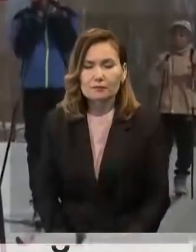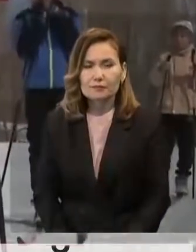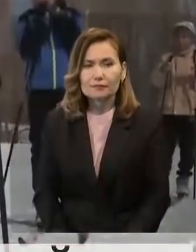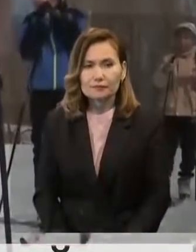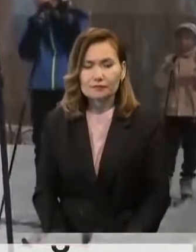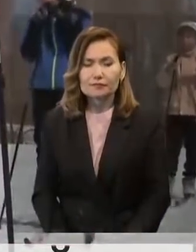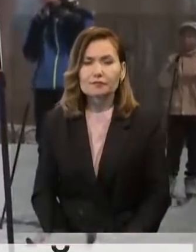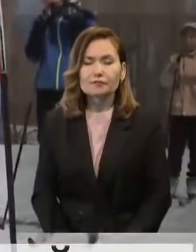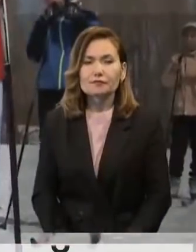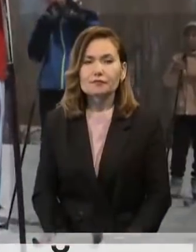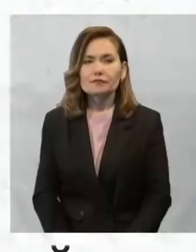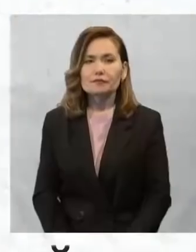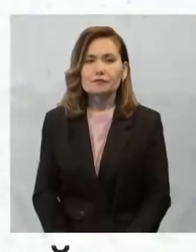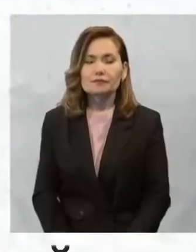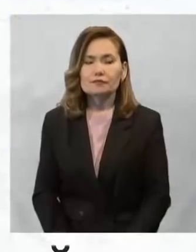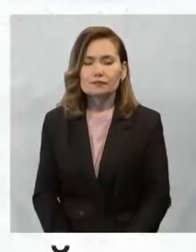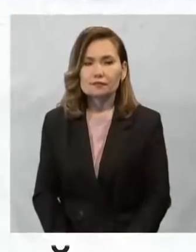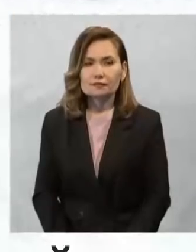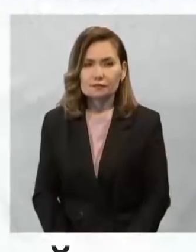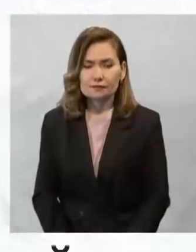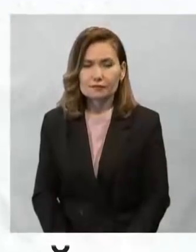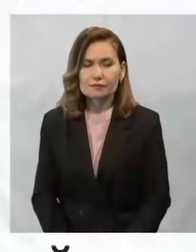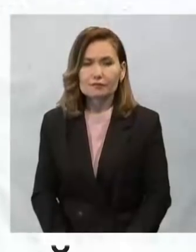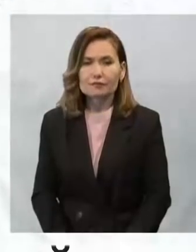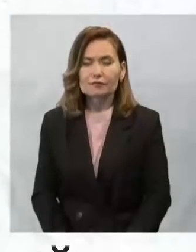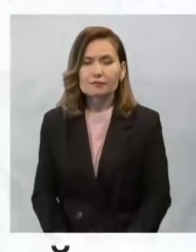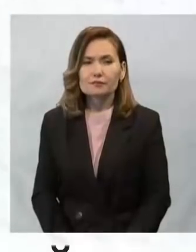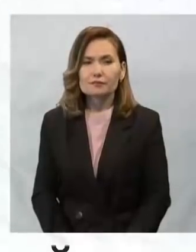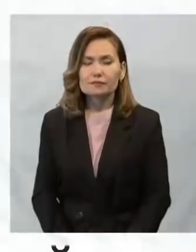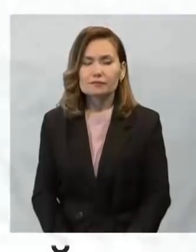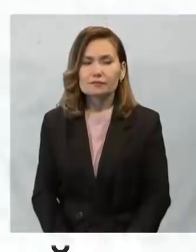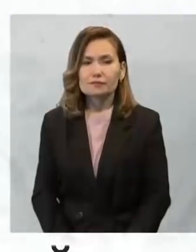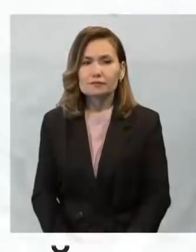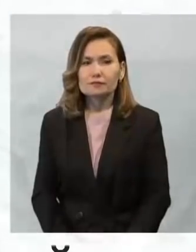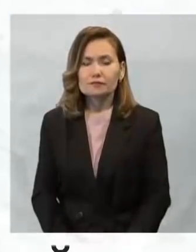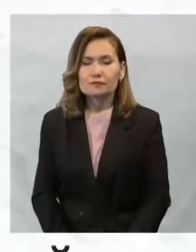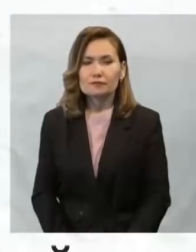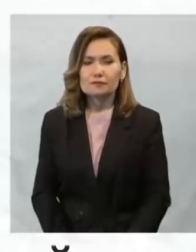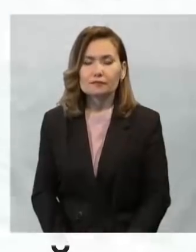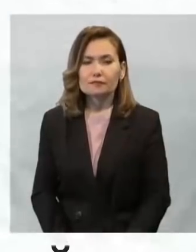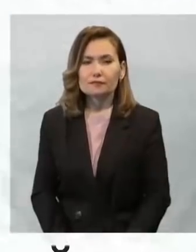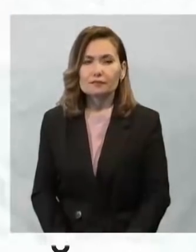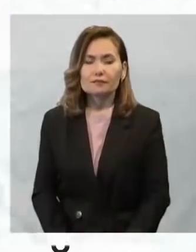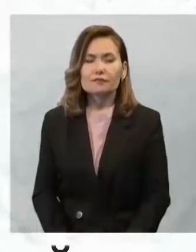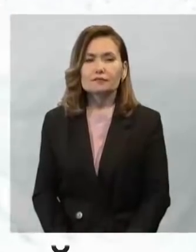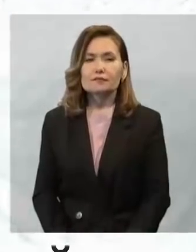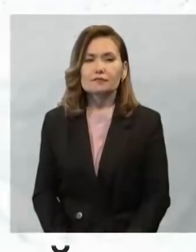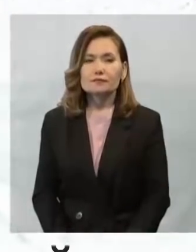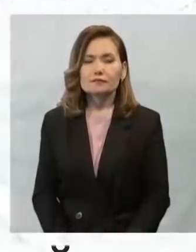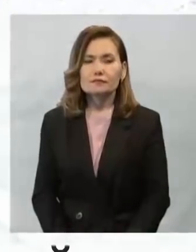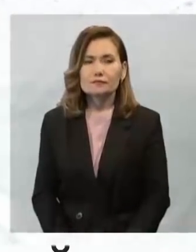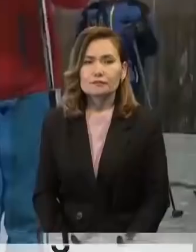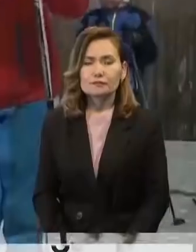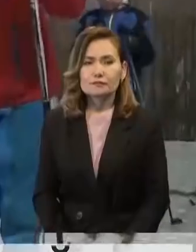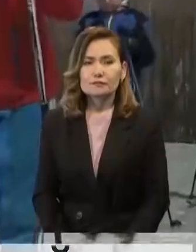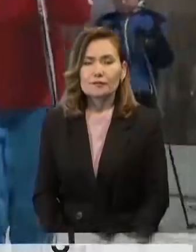Бежим. Спринтерские эстафеты. Первый ряд стартует с нуля. Второй ряд стартует через 30 секунд по команде